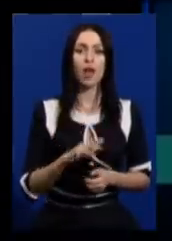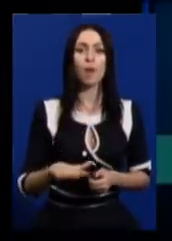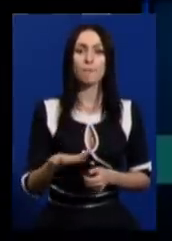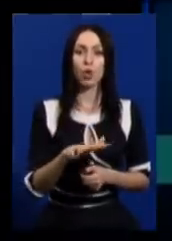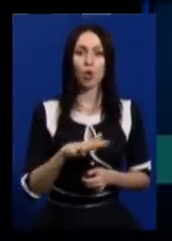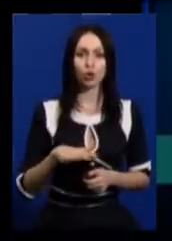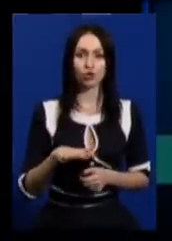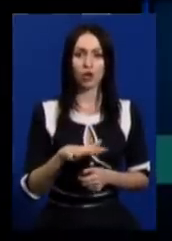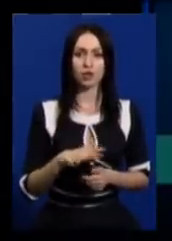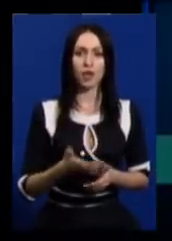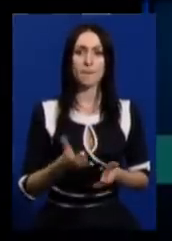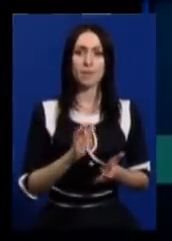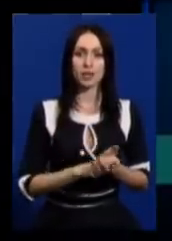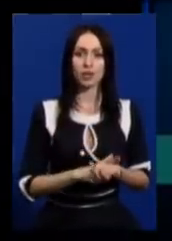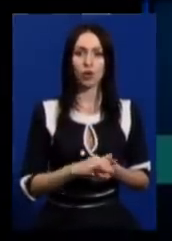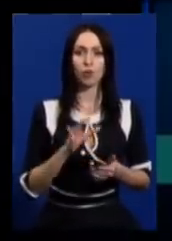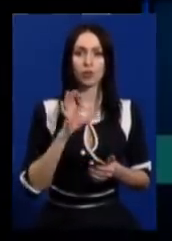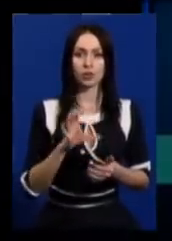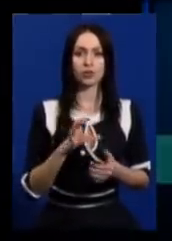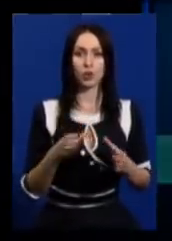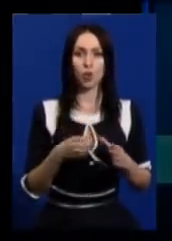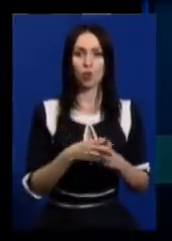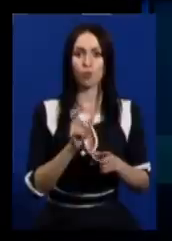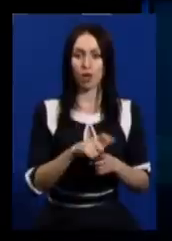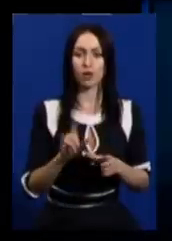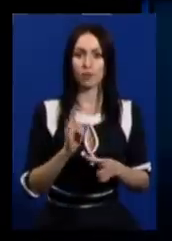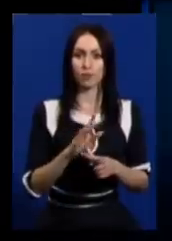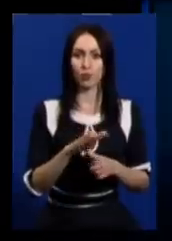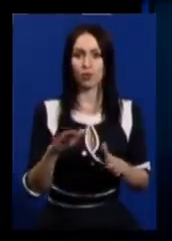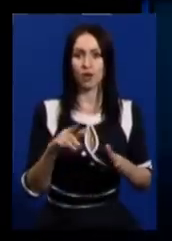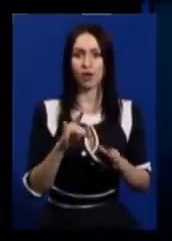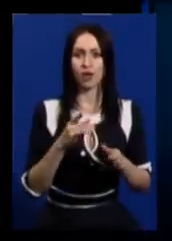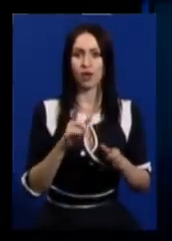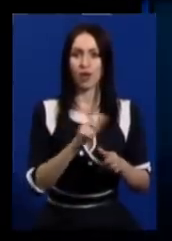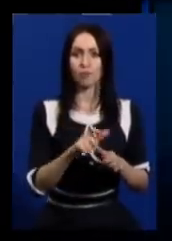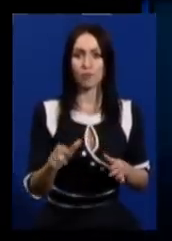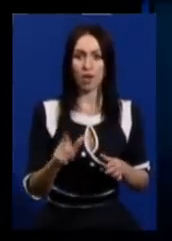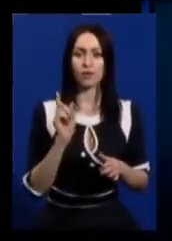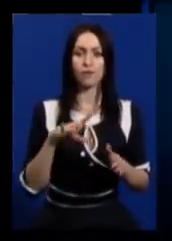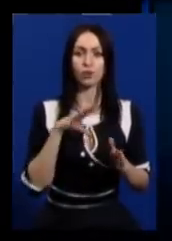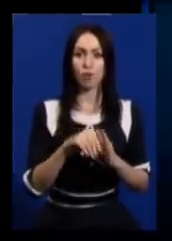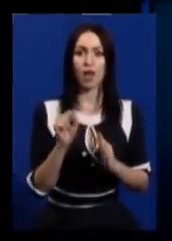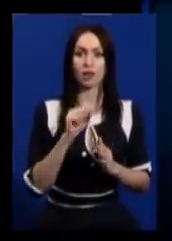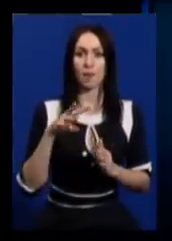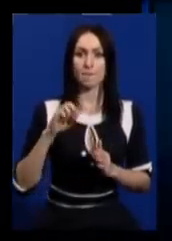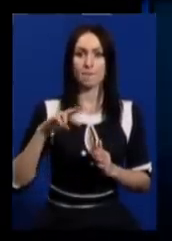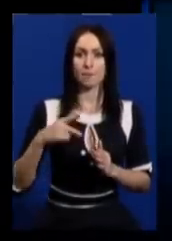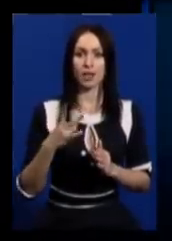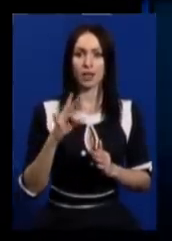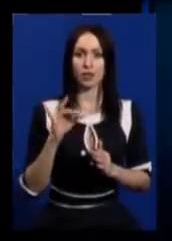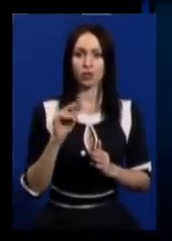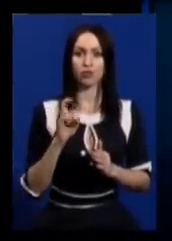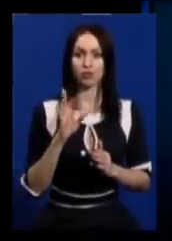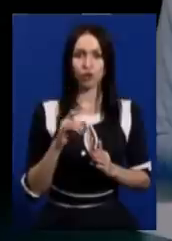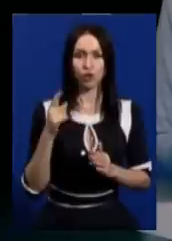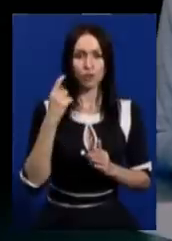так, познакомились мы с группой ребят, в том числе с Александром Мельниченко. Вы имеете было... на увазе